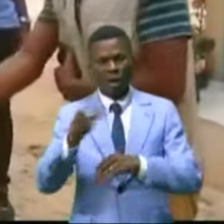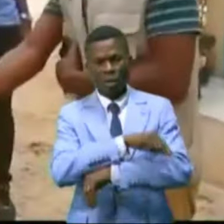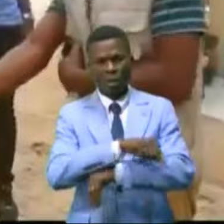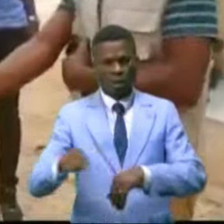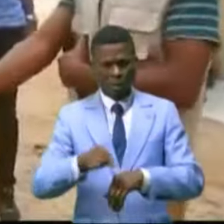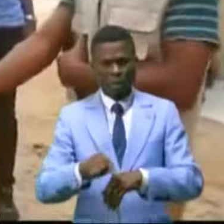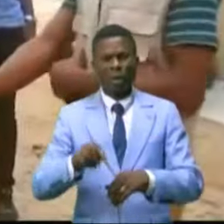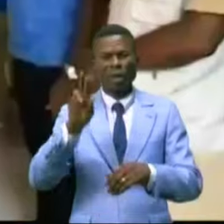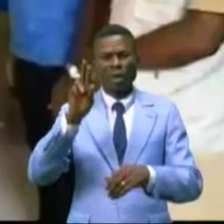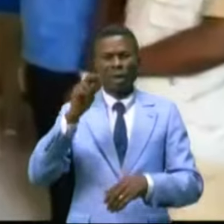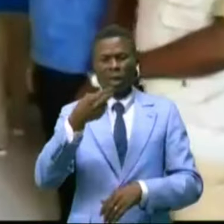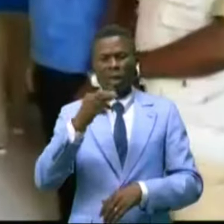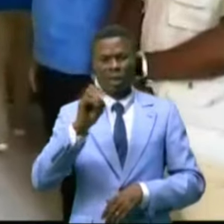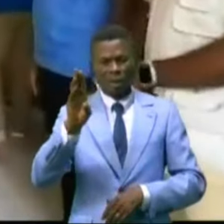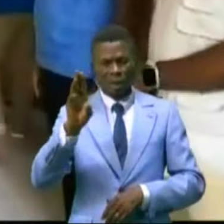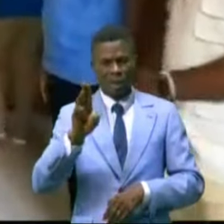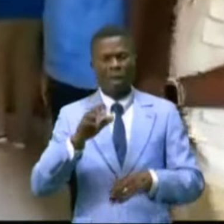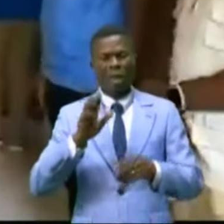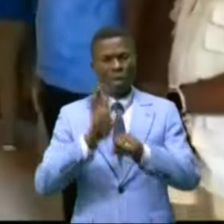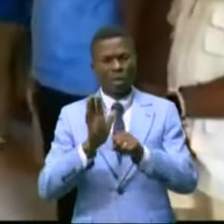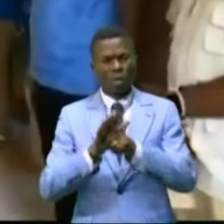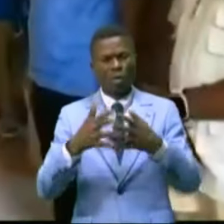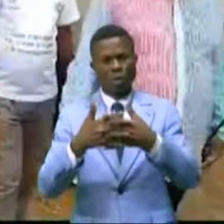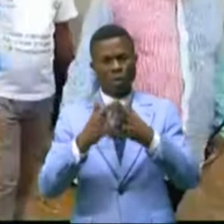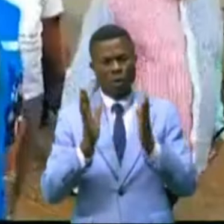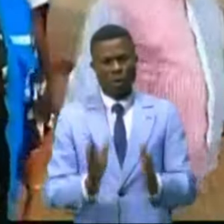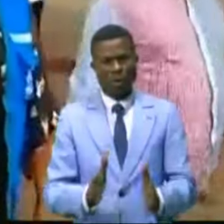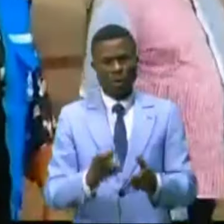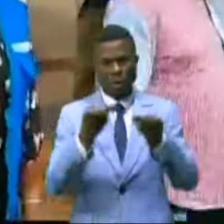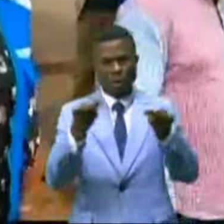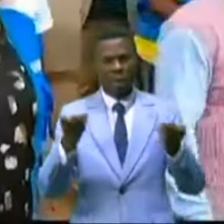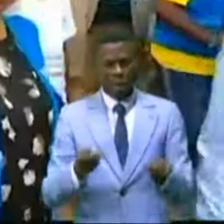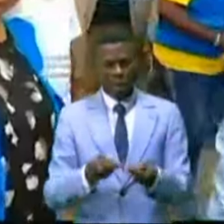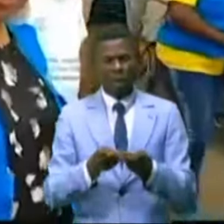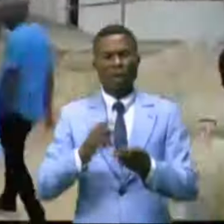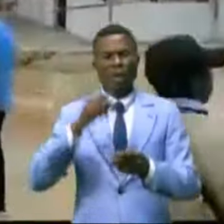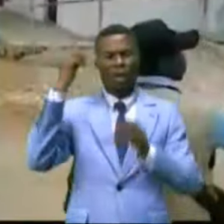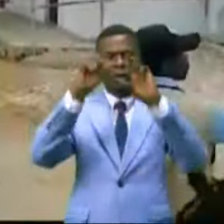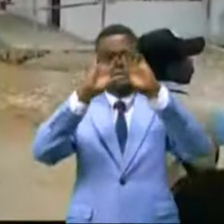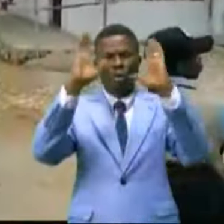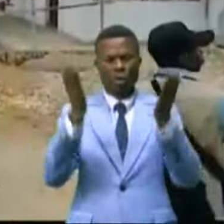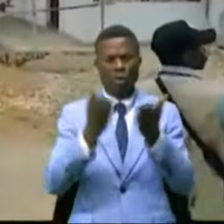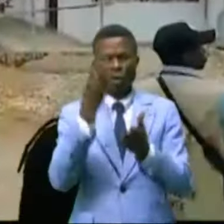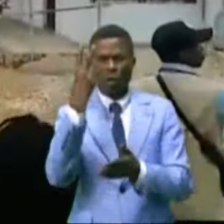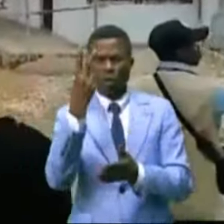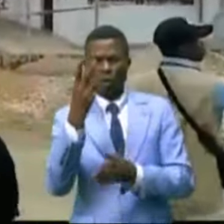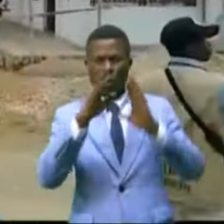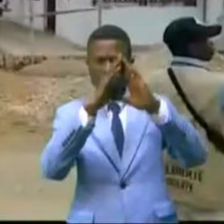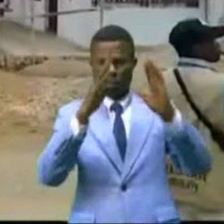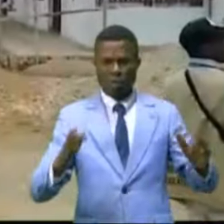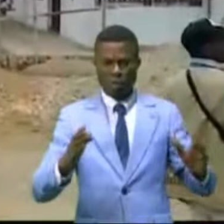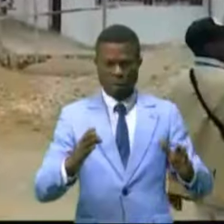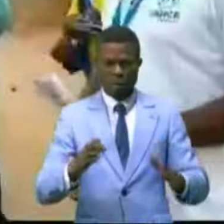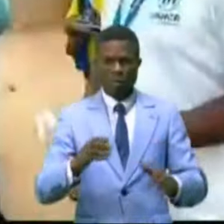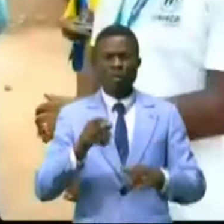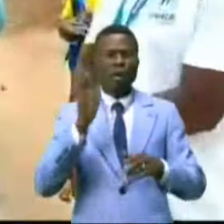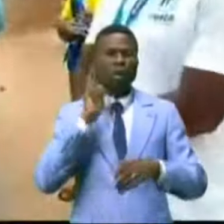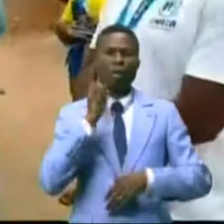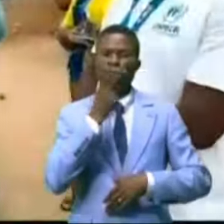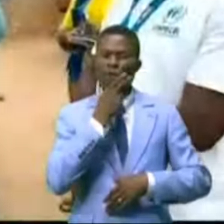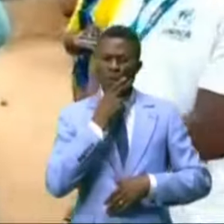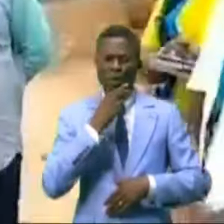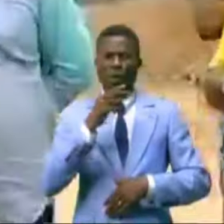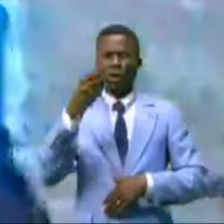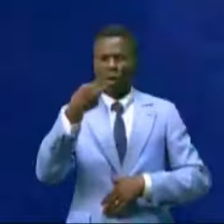la CR pour terminer chez ses différentses partenaires dans l'espace humanitaire et aux deux bâtiments de gust house HCR en